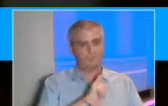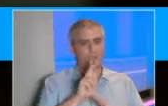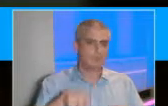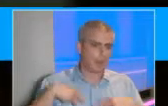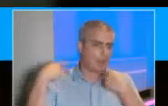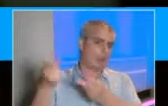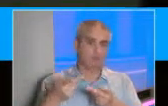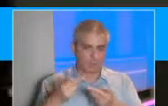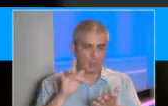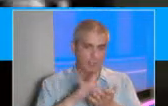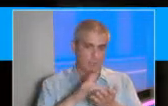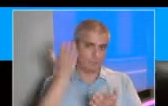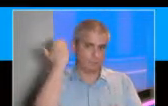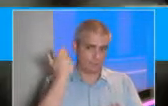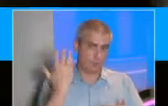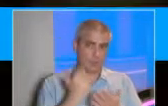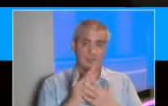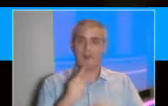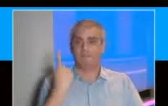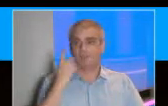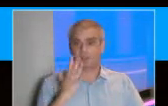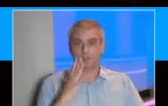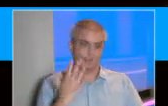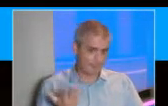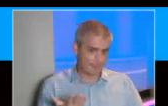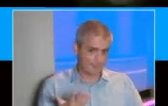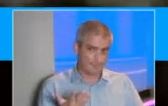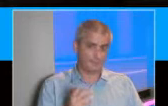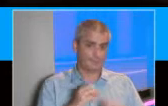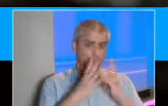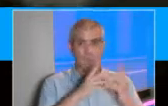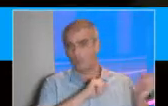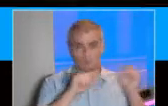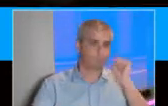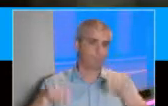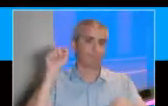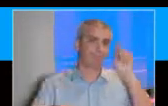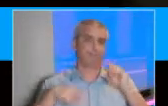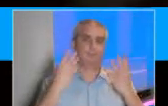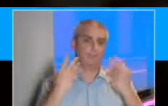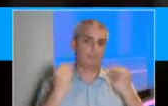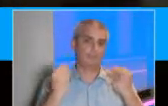חזרה למקום שהיינו בו עד לפני שנה בערך, שבלונים נחתו פה על ימין ועל שמאל.